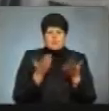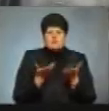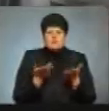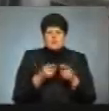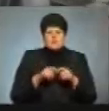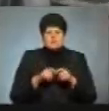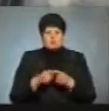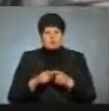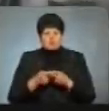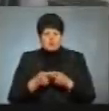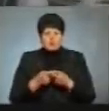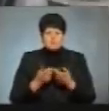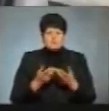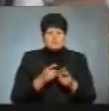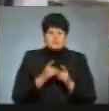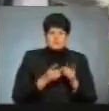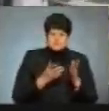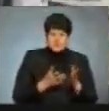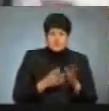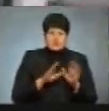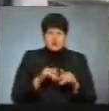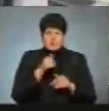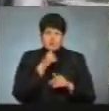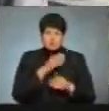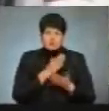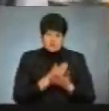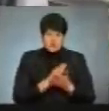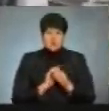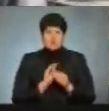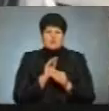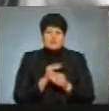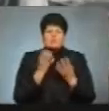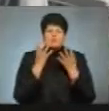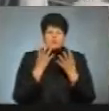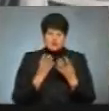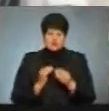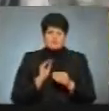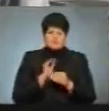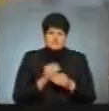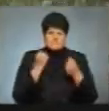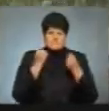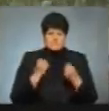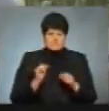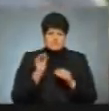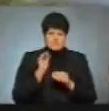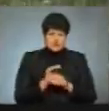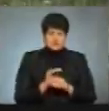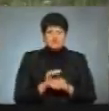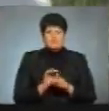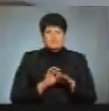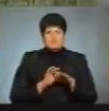ніяких пошкоджень, деформацій і так далі. Після того, як ми випробували, додаємо ще додаткові вантажі і